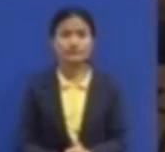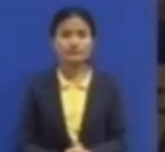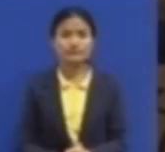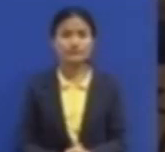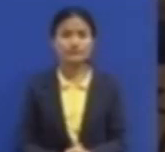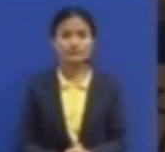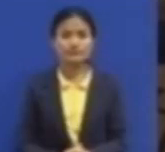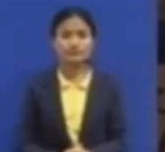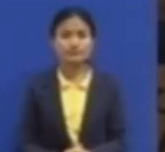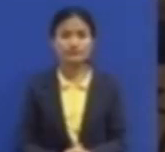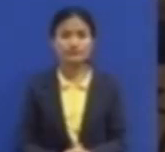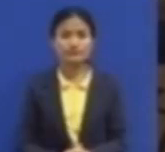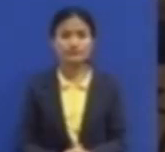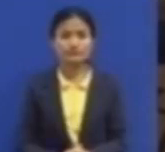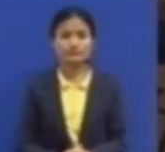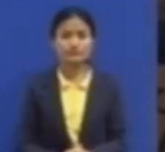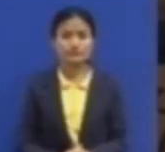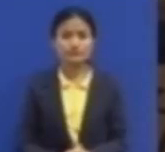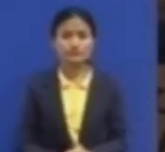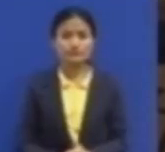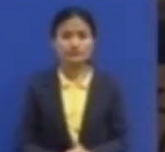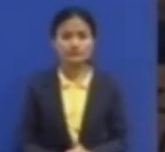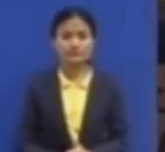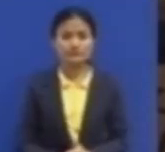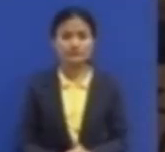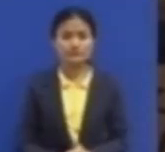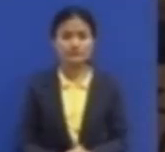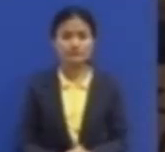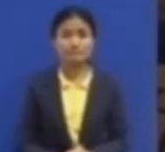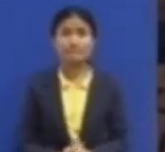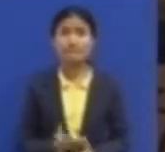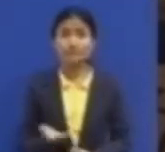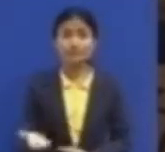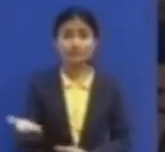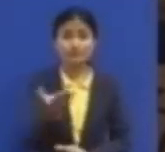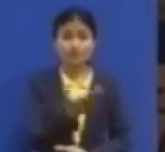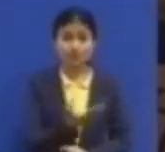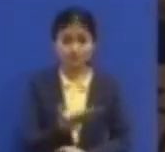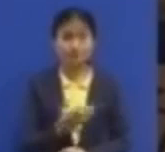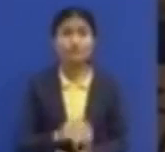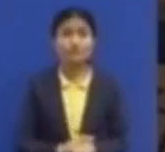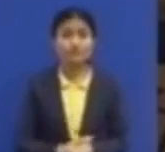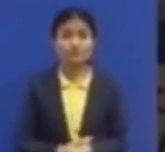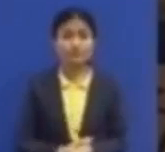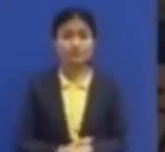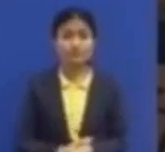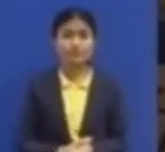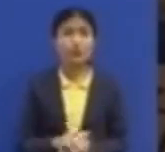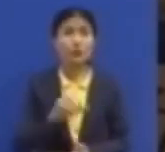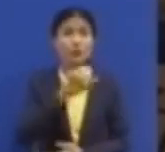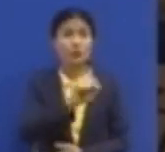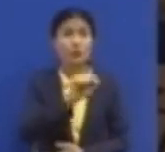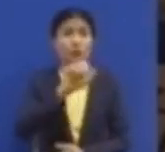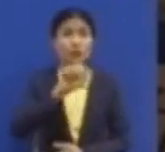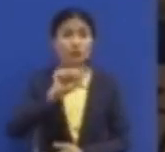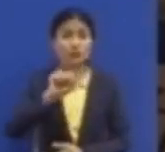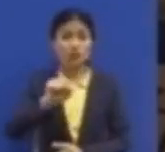ขอให้ท่านสมาชิก สภาผู้แทนราษฎร